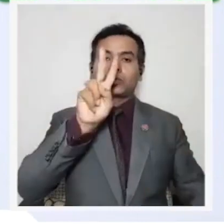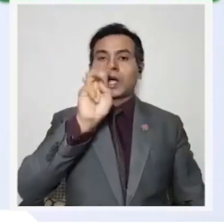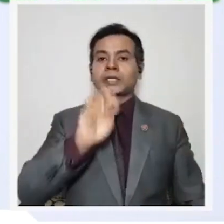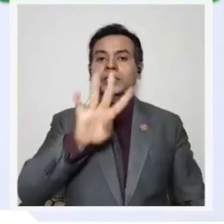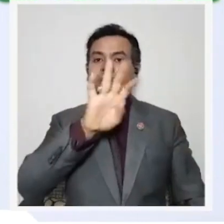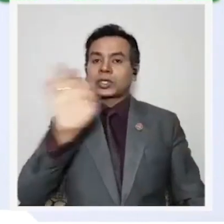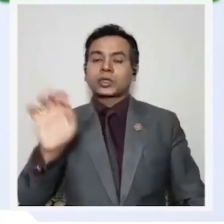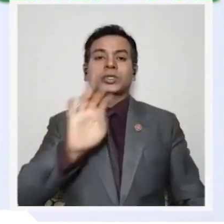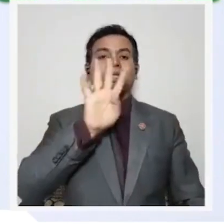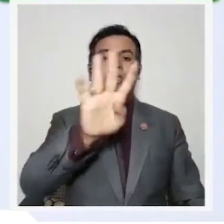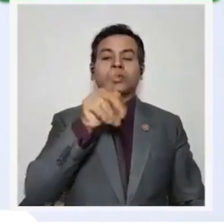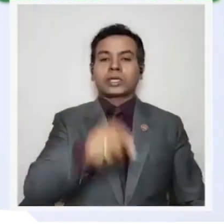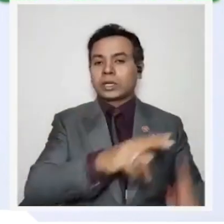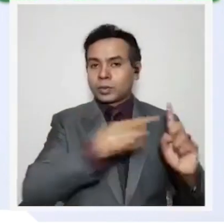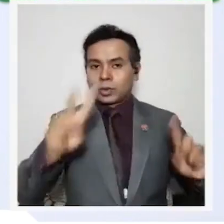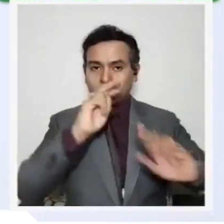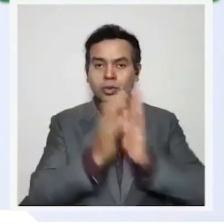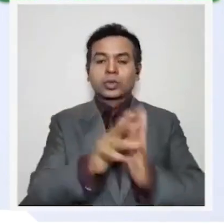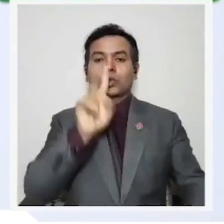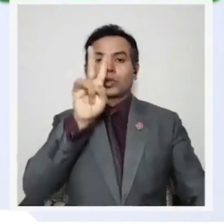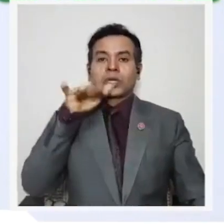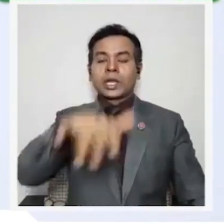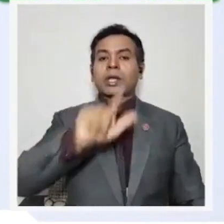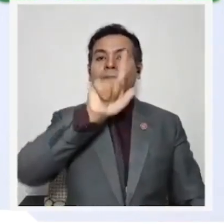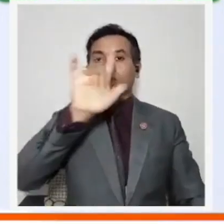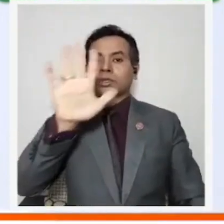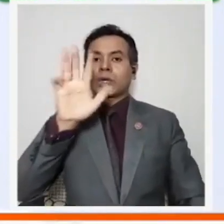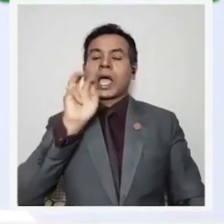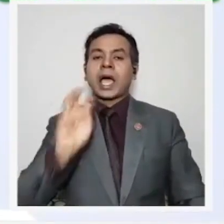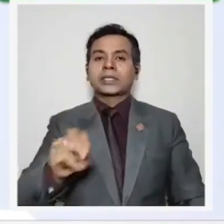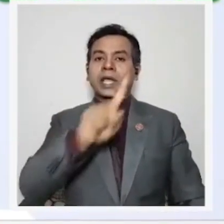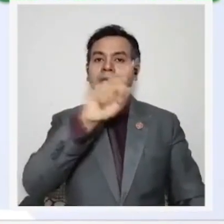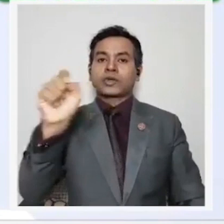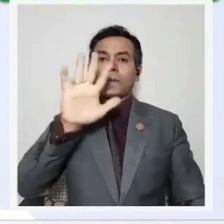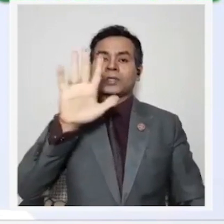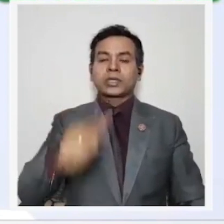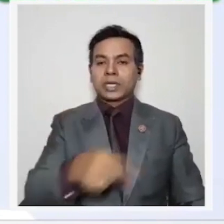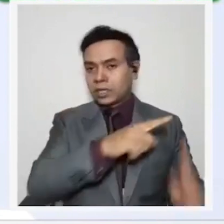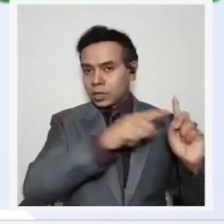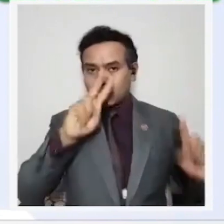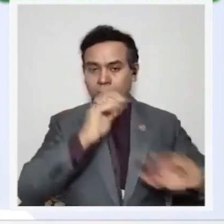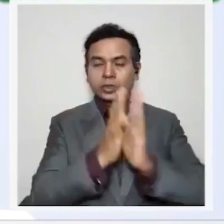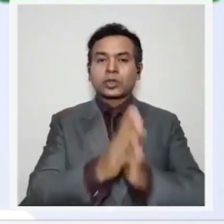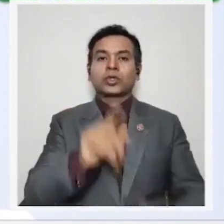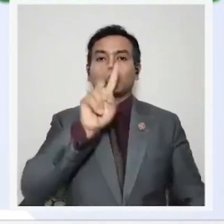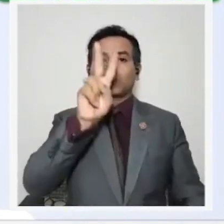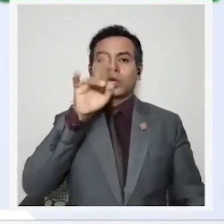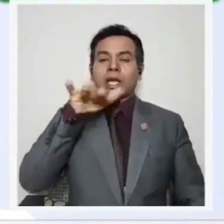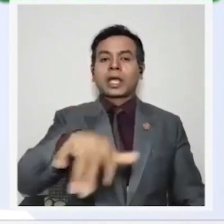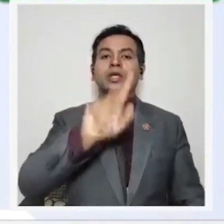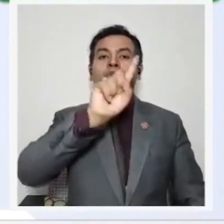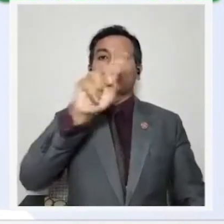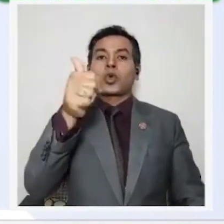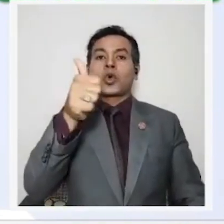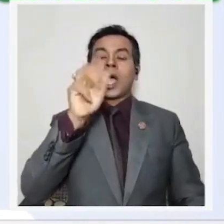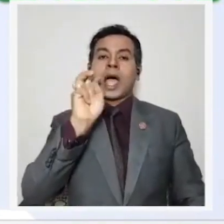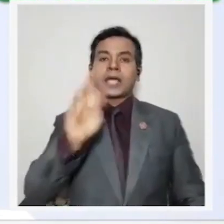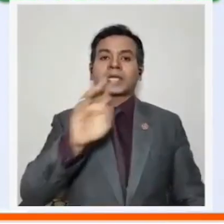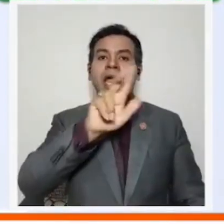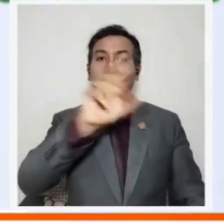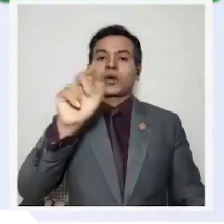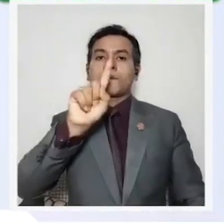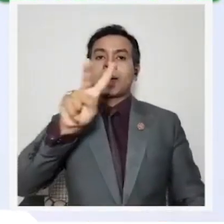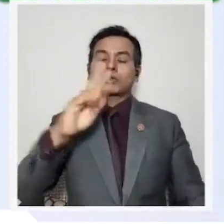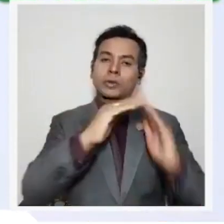24 ঘন্টায় কোয়ারেন্টাইনে 4,001 জন, ছাড় পেয়েছেন 2,404 জন। এ পর্যন্ত কোয়ারেন্টাইন